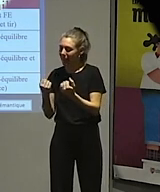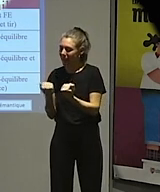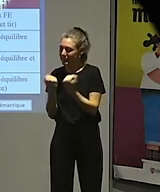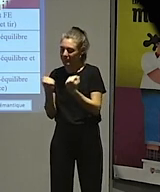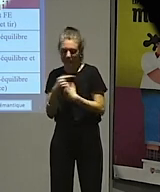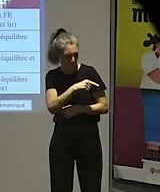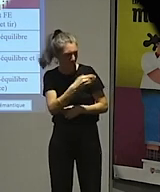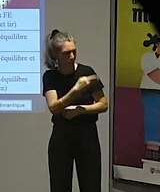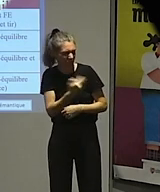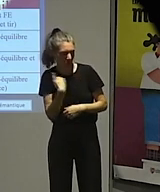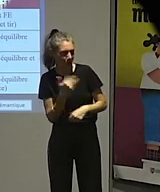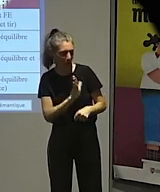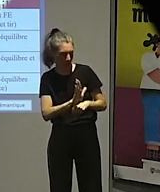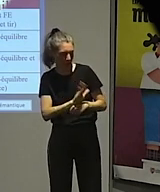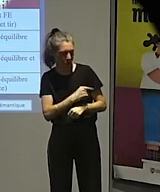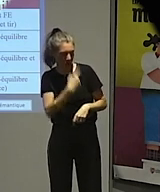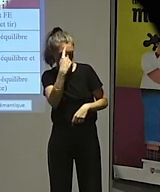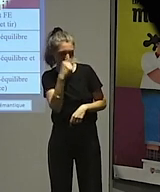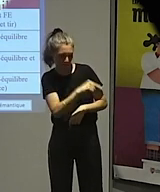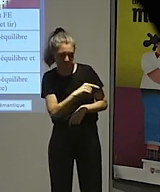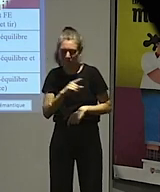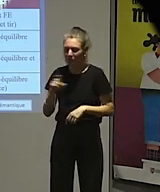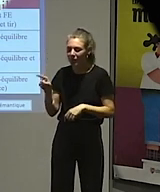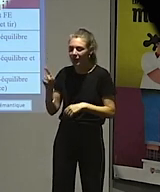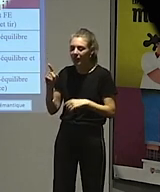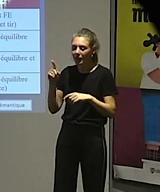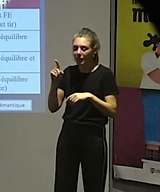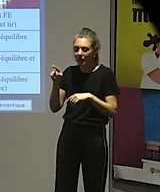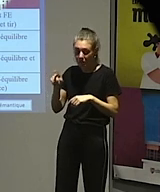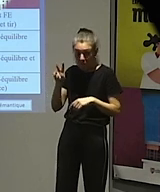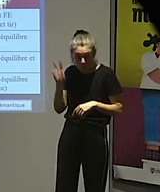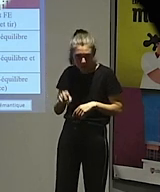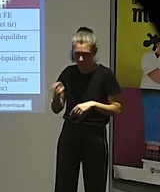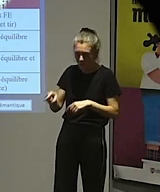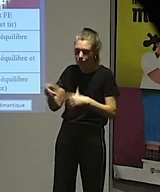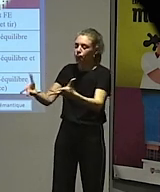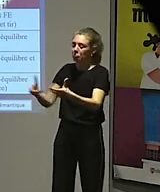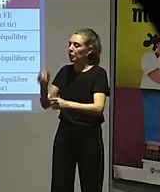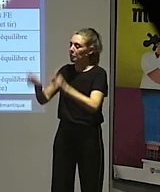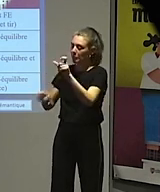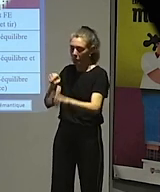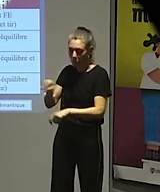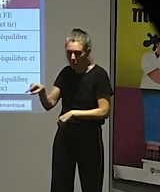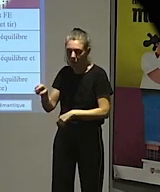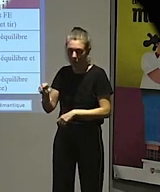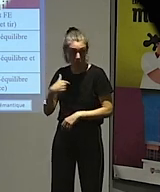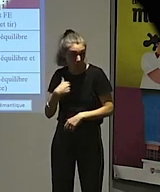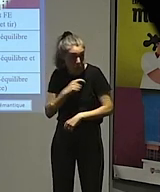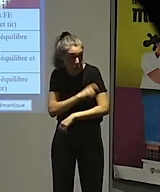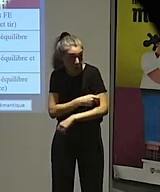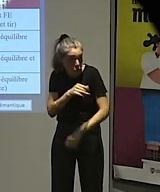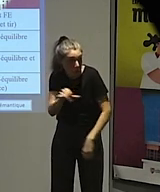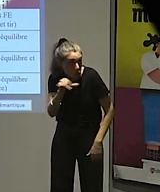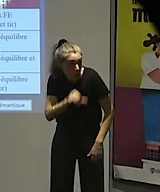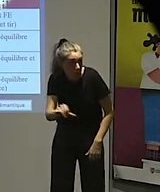plaît ? Michel. Donc là, nos participants, certains n'avaient jamais fait de sport ou n'en avaient pas fait depuis très longtemps et ils ont pu goûter à